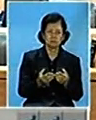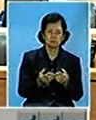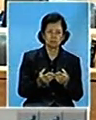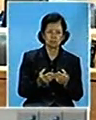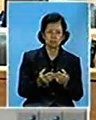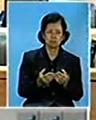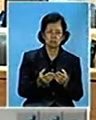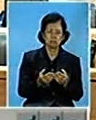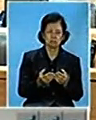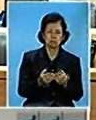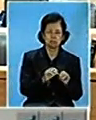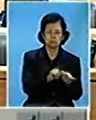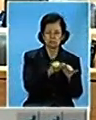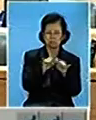งิน